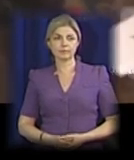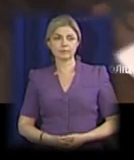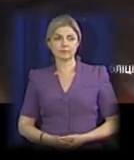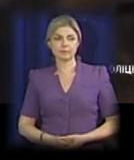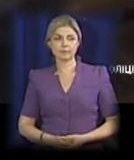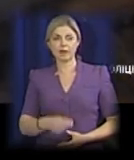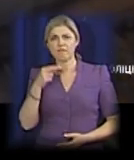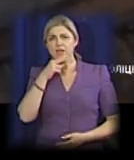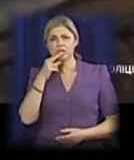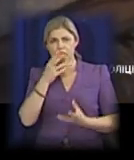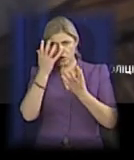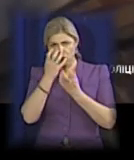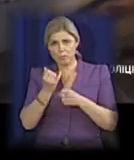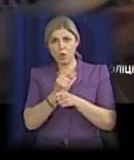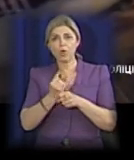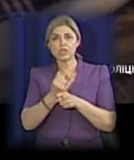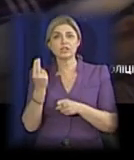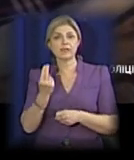Вещества темно-коричневого цвета.